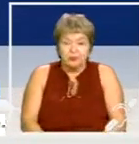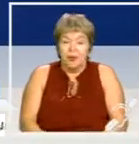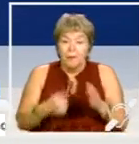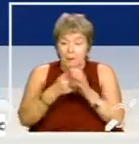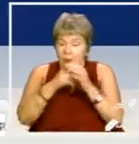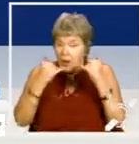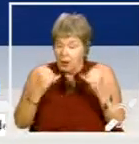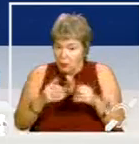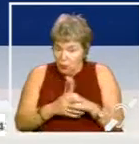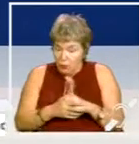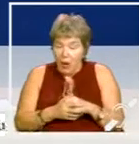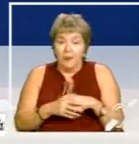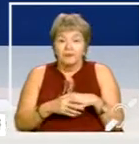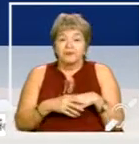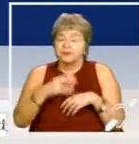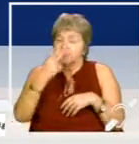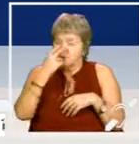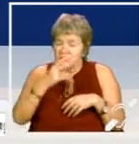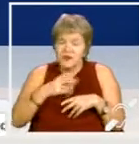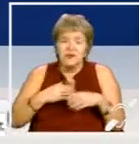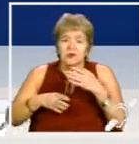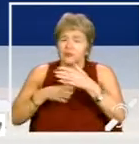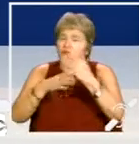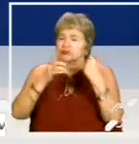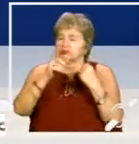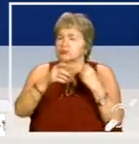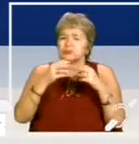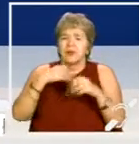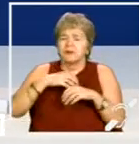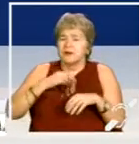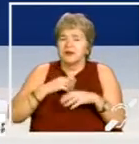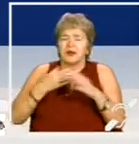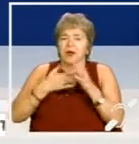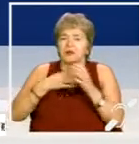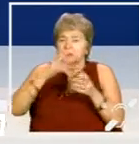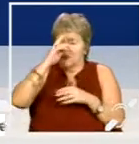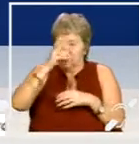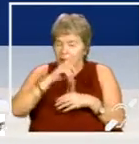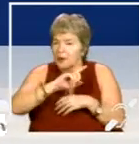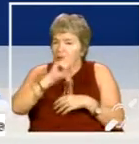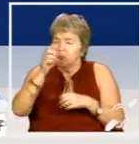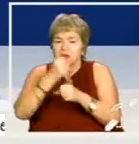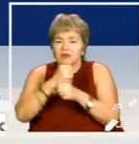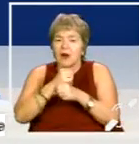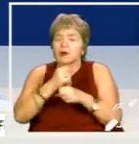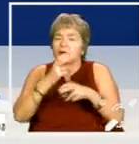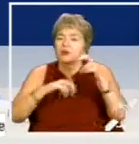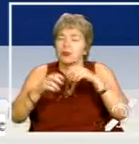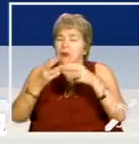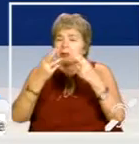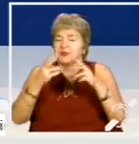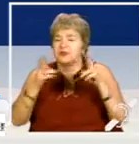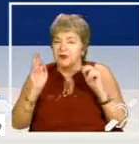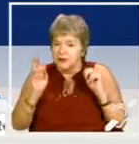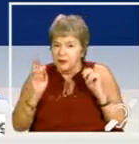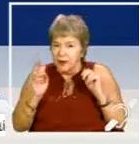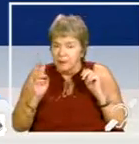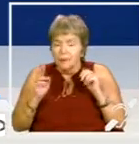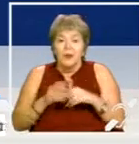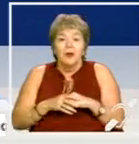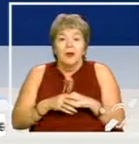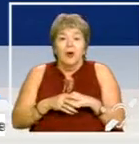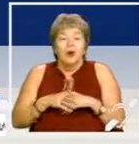până acum situația este de așa natură că fanii români care sosesc în Germania nu vor beneficia de controale diferite față de cele din cadrul Sistemului